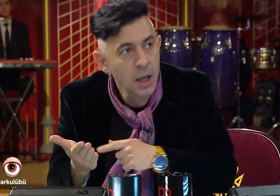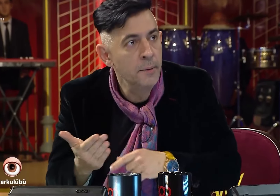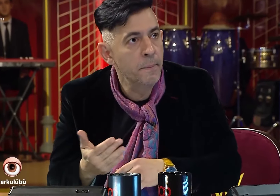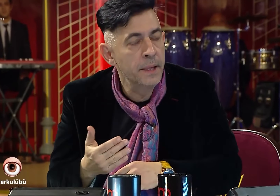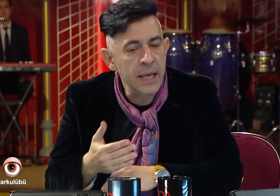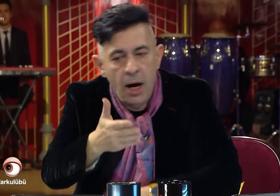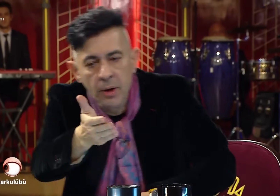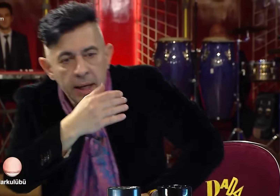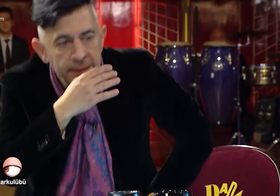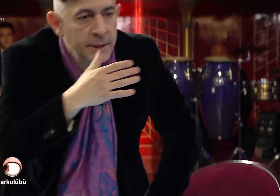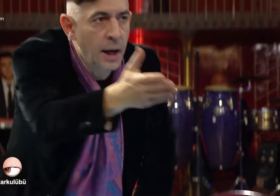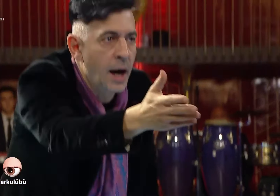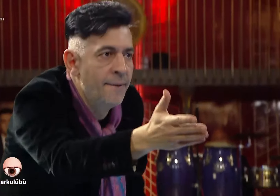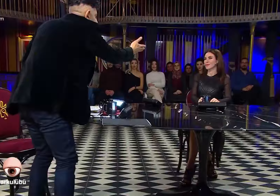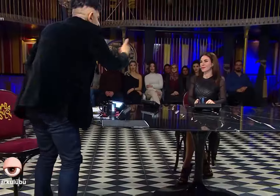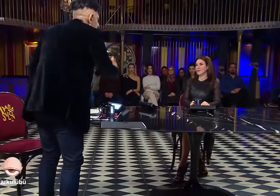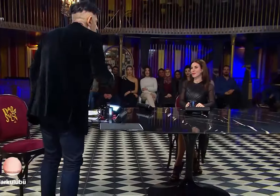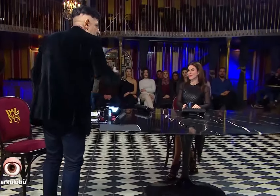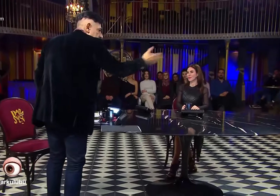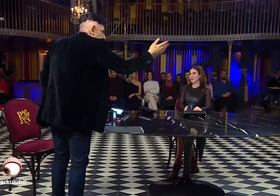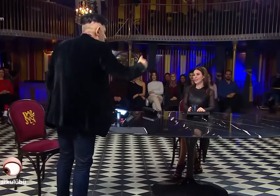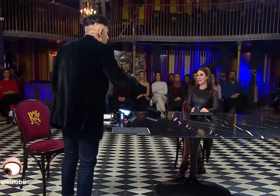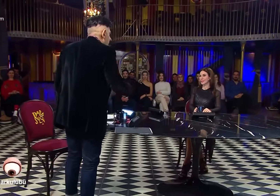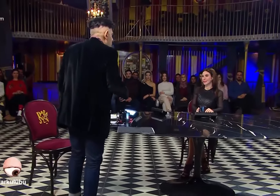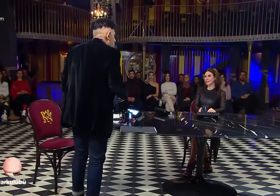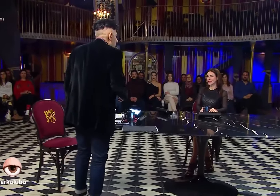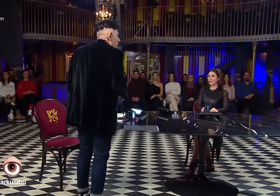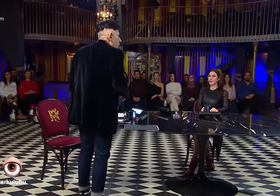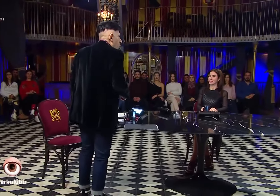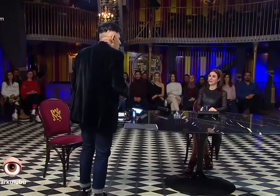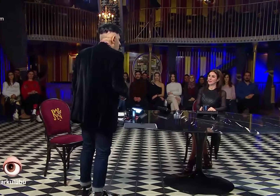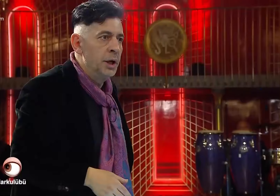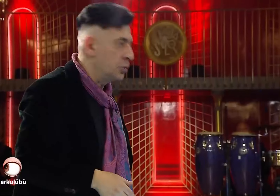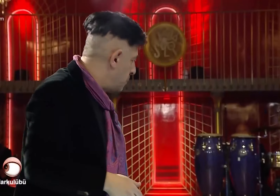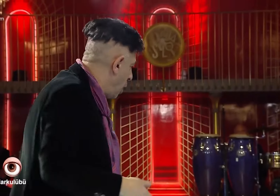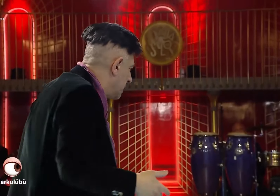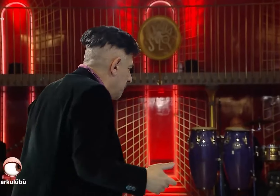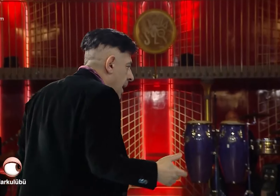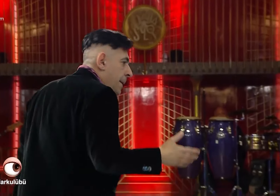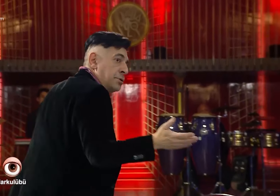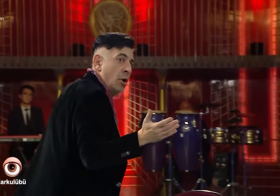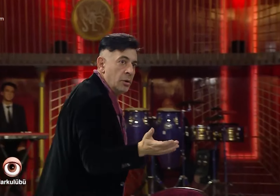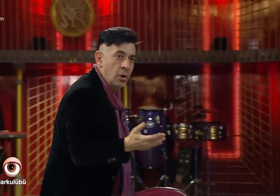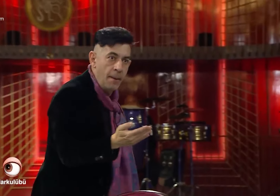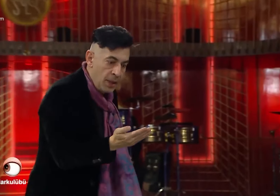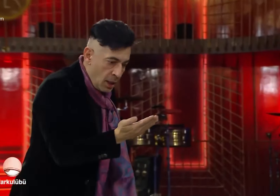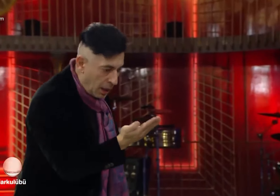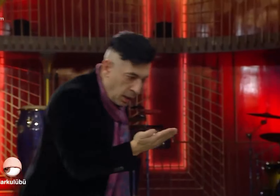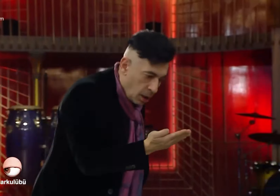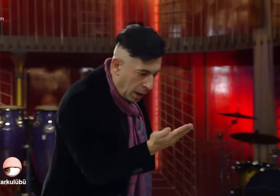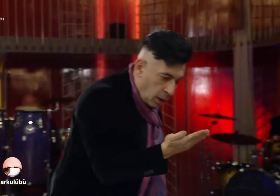yok Yah havaalanlarında görüyorum Şimdi turneye gidiyoruz şeyi oyunu turneye götürürüz böyle tipler Abi hepsi böyle